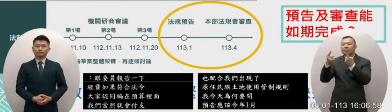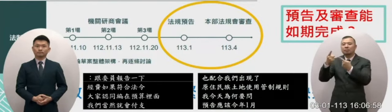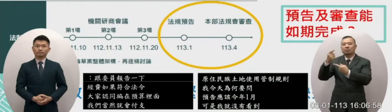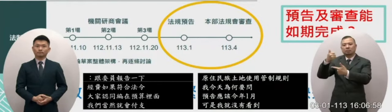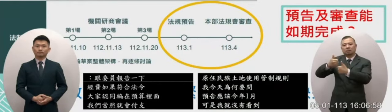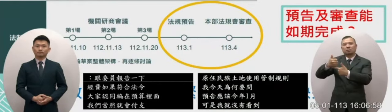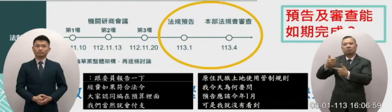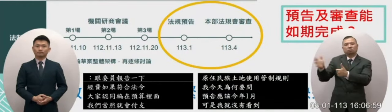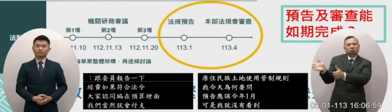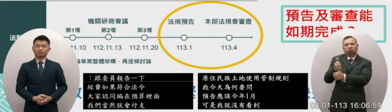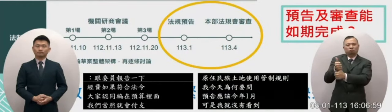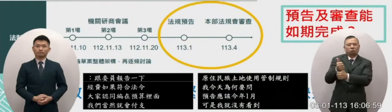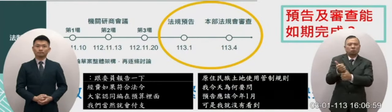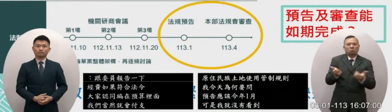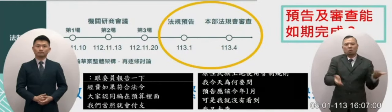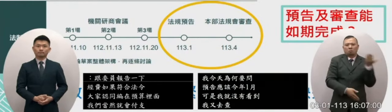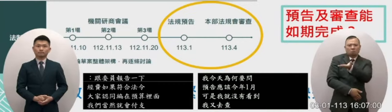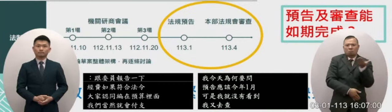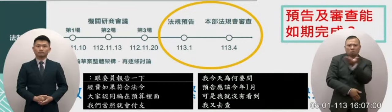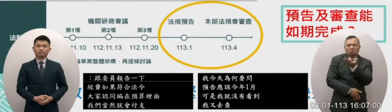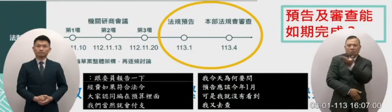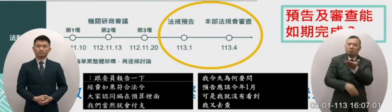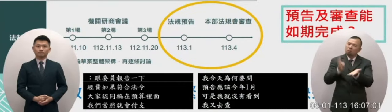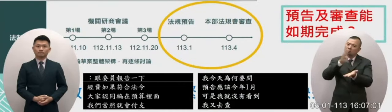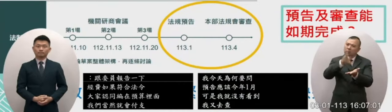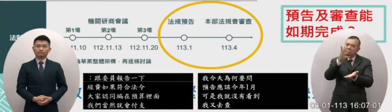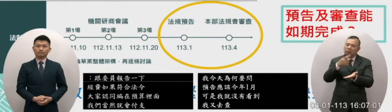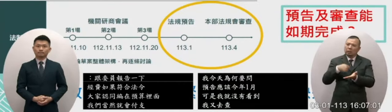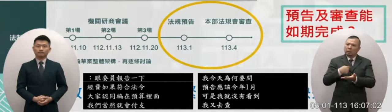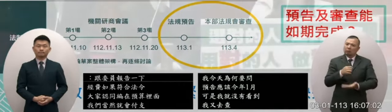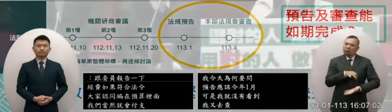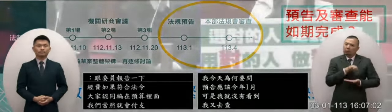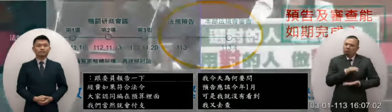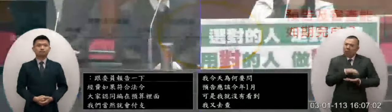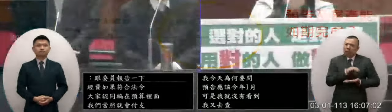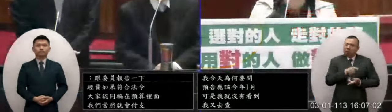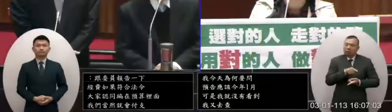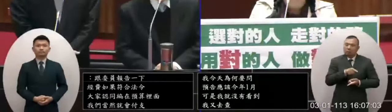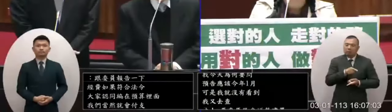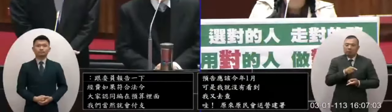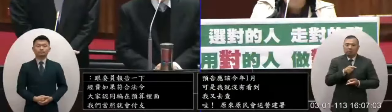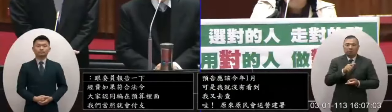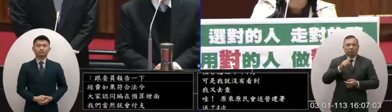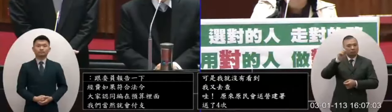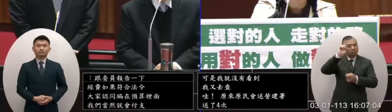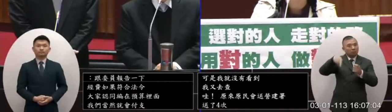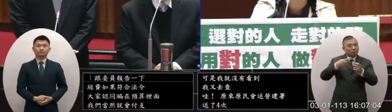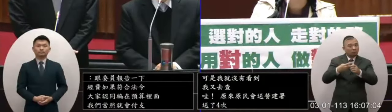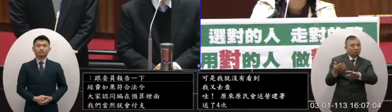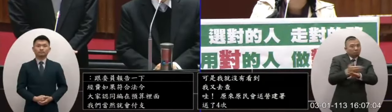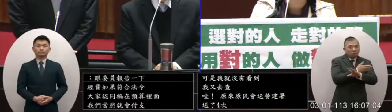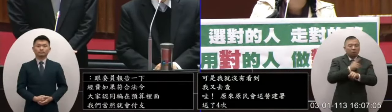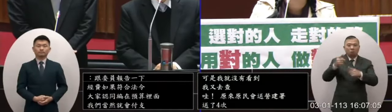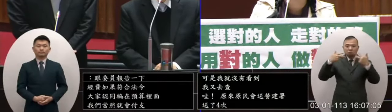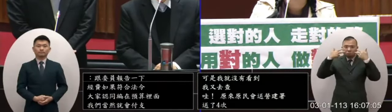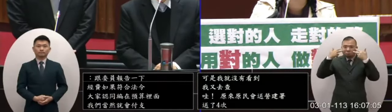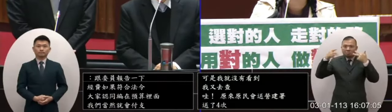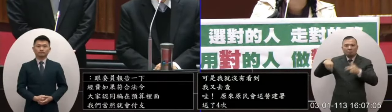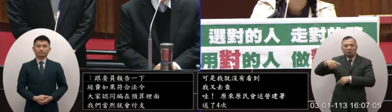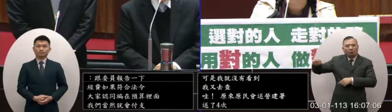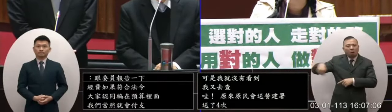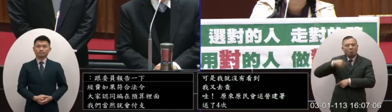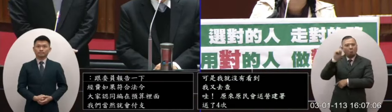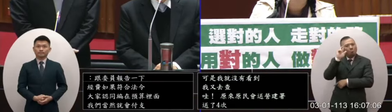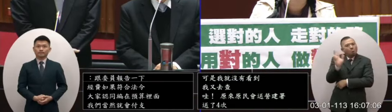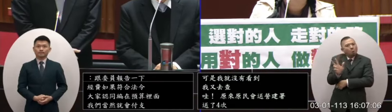所以我们会紧张啊。为什么啊？明年国土计划法大家上路，原住民无改，因为我们在等的是这个原